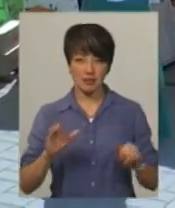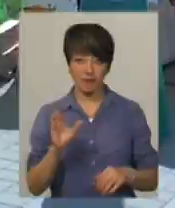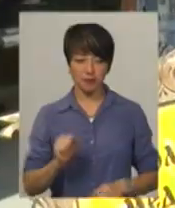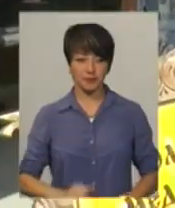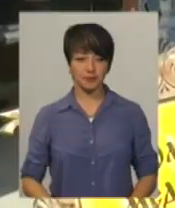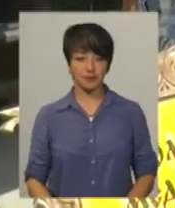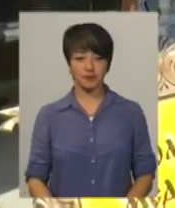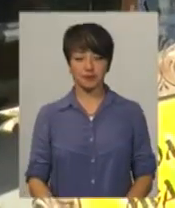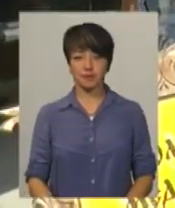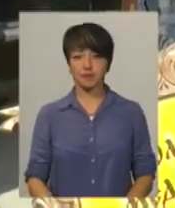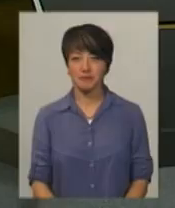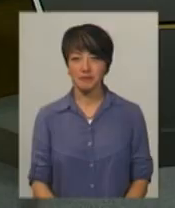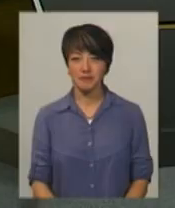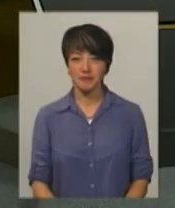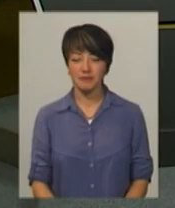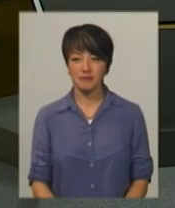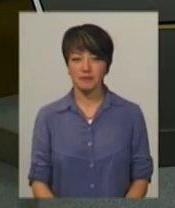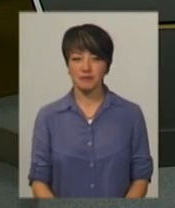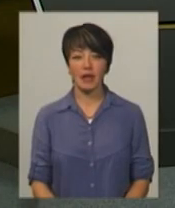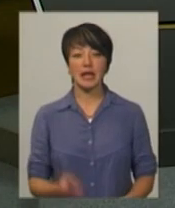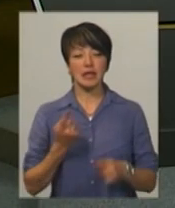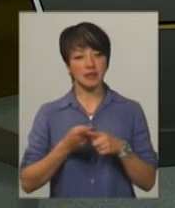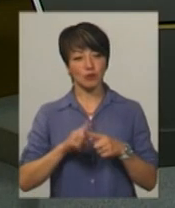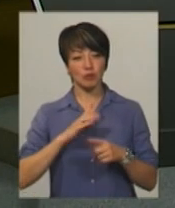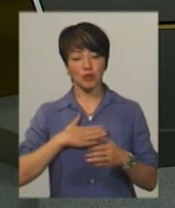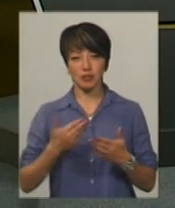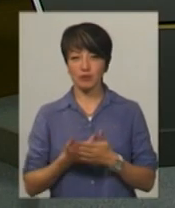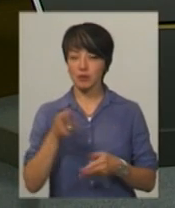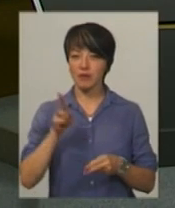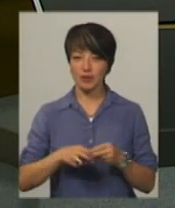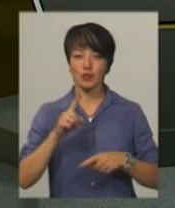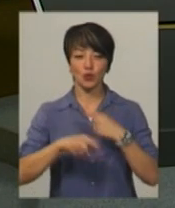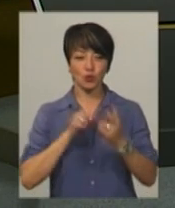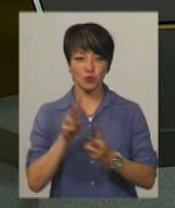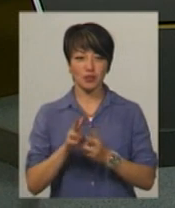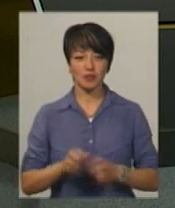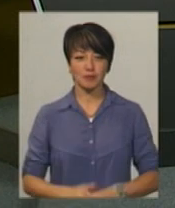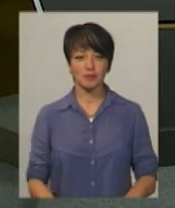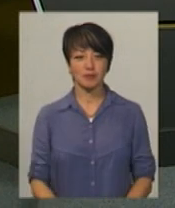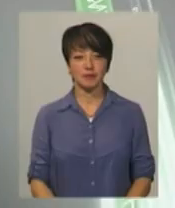Шостакевич. На цьому наш випуск завершено. До зустрічі.